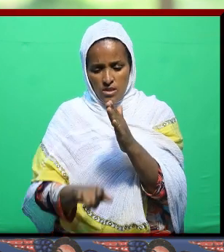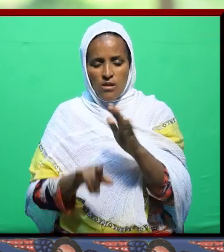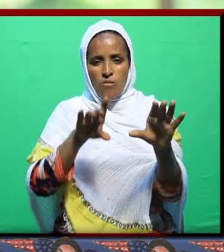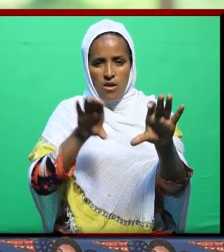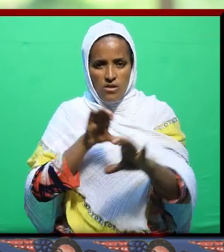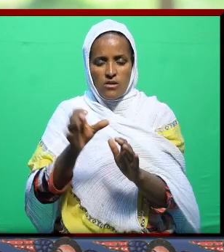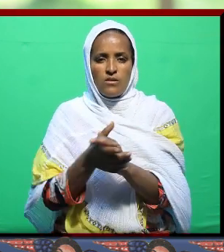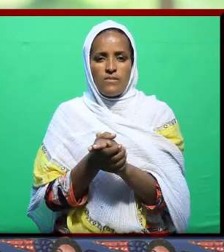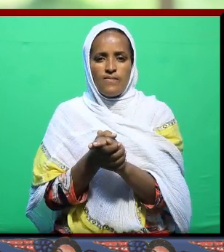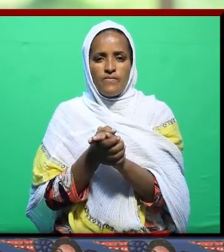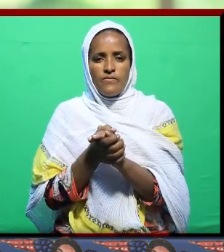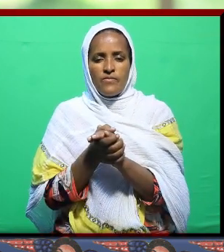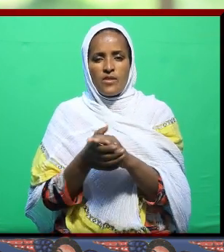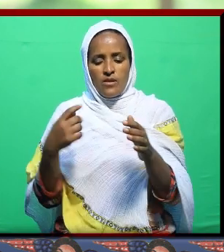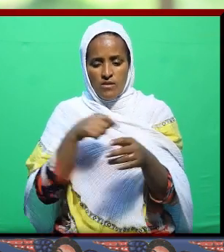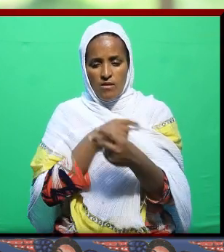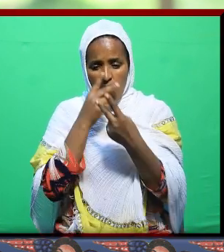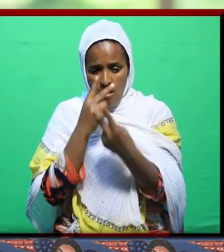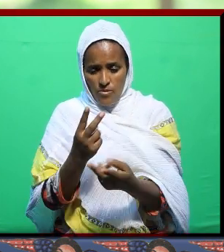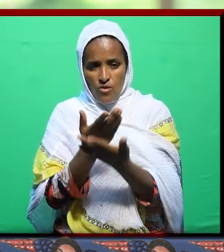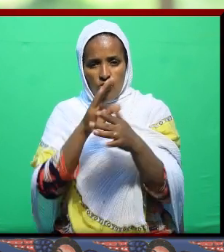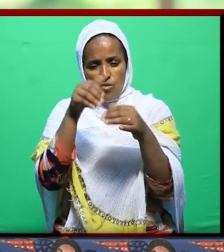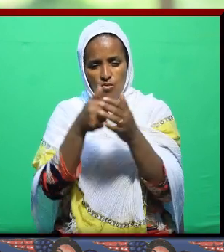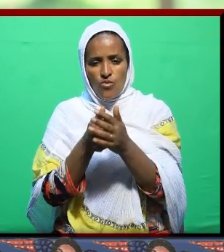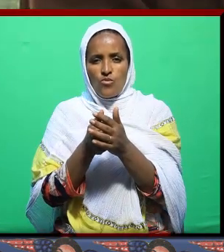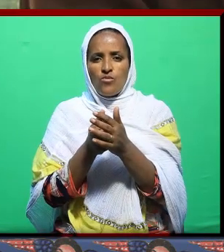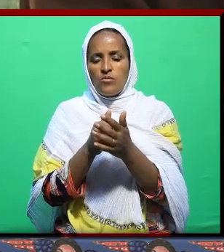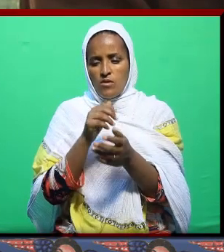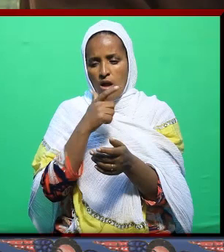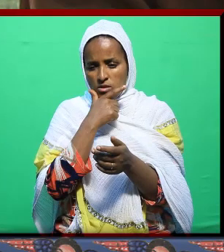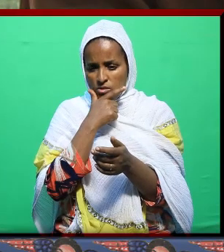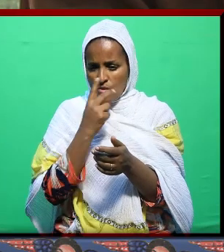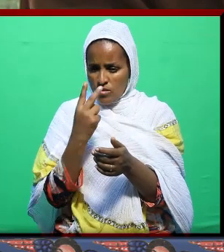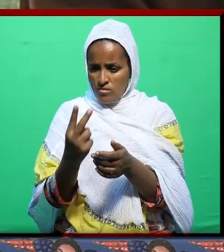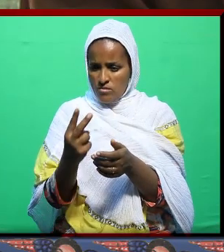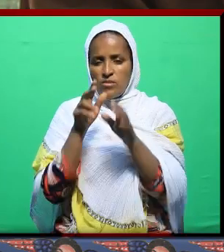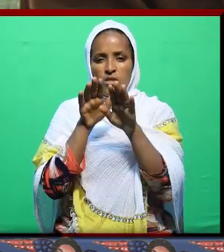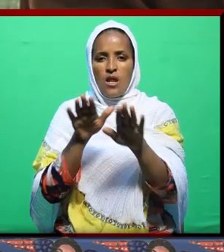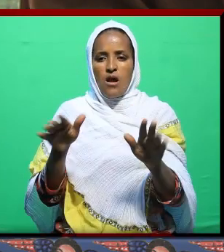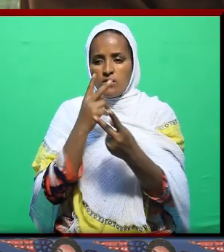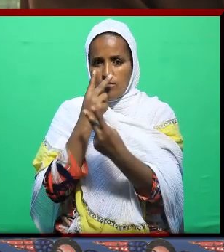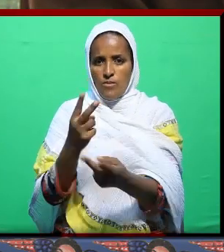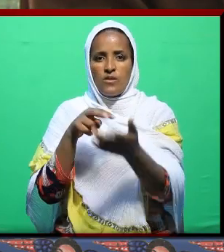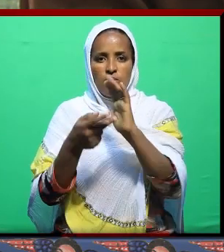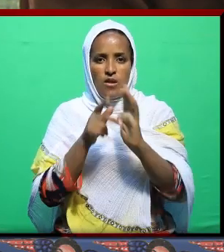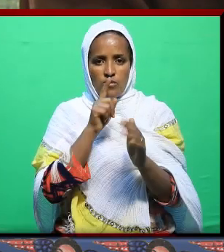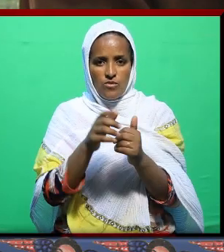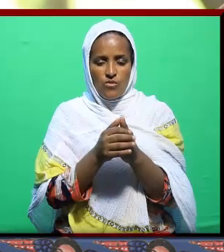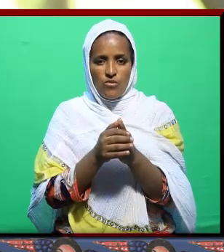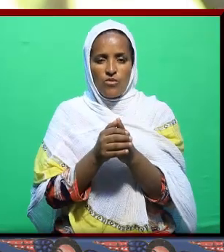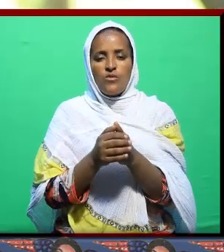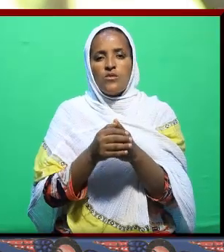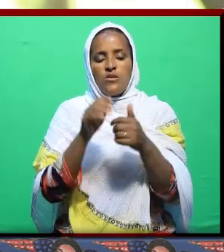ራስን ዝቅ ማድረግ የምናየው ነገር ሁሉ በእርጋታ መመልከት ማለት ነው የጽናዌ